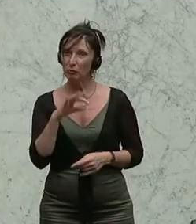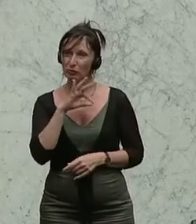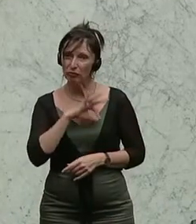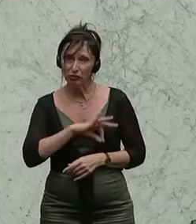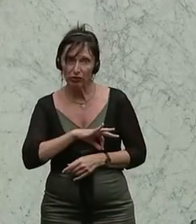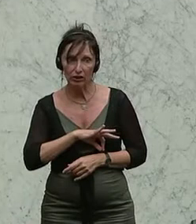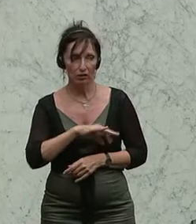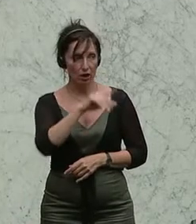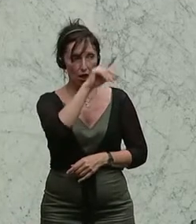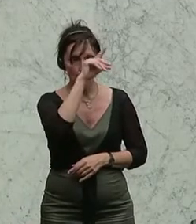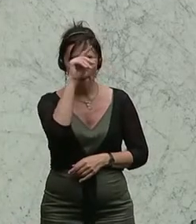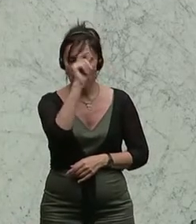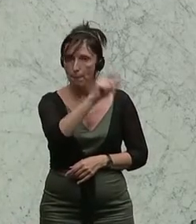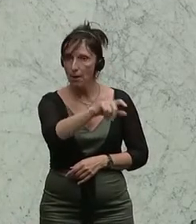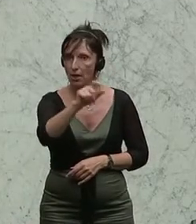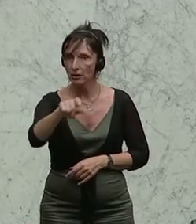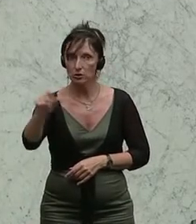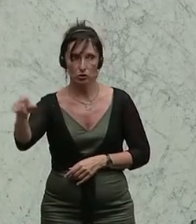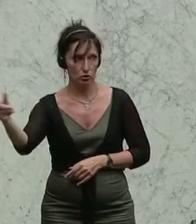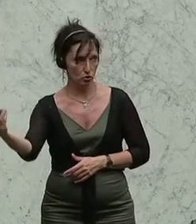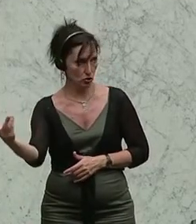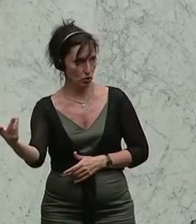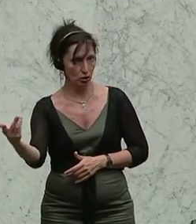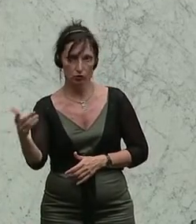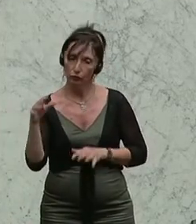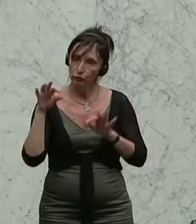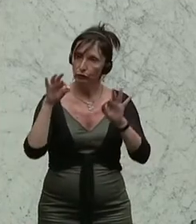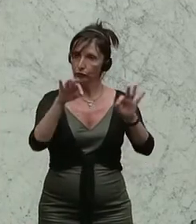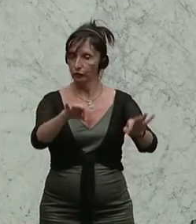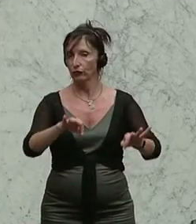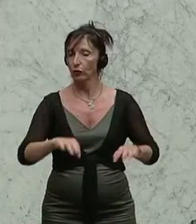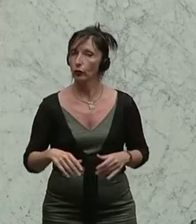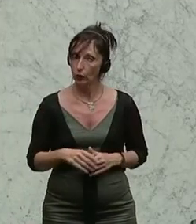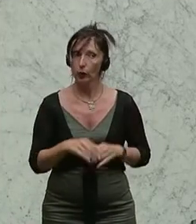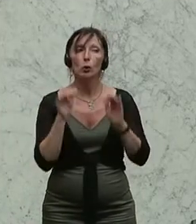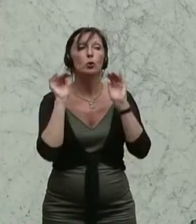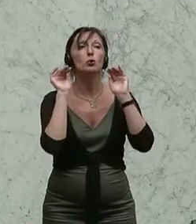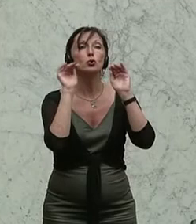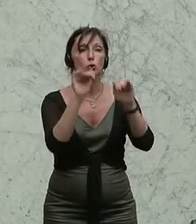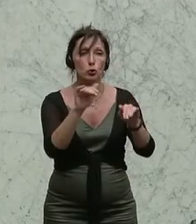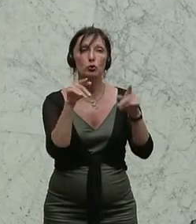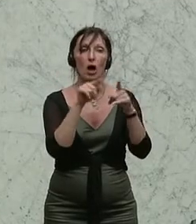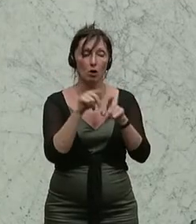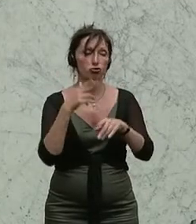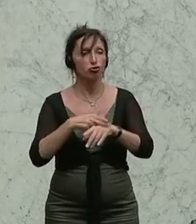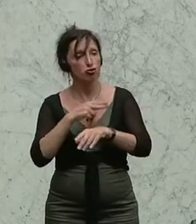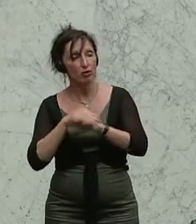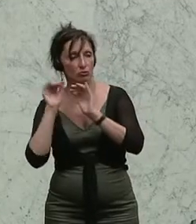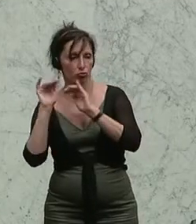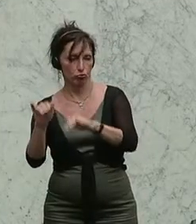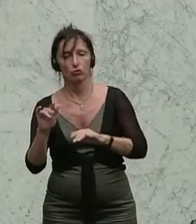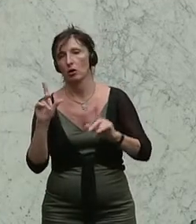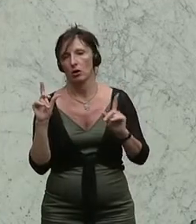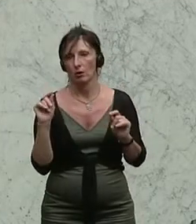verpflichtet, deren Auftrag es ist, Rechtsstaatlichkeit und Demokratie zu schützen. Und wir dürfen